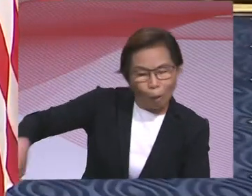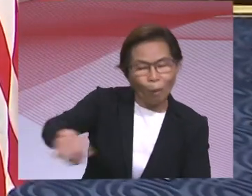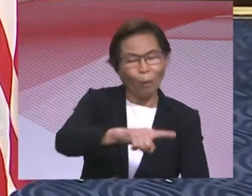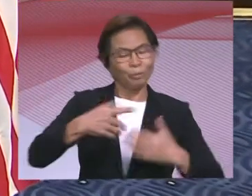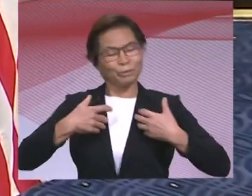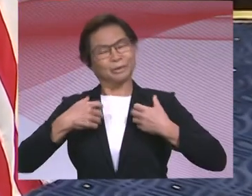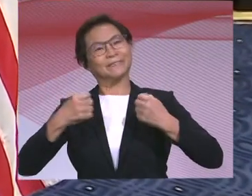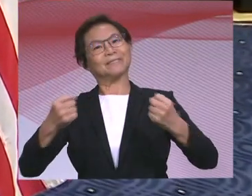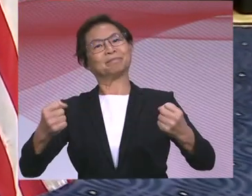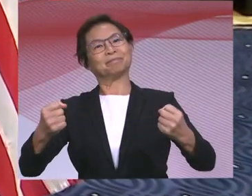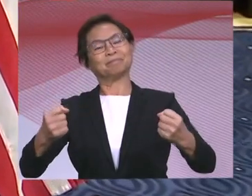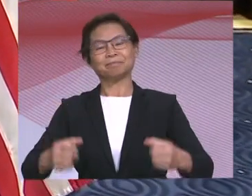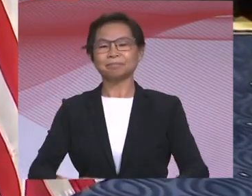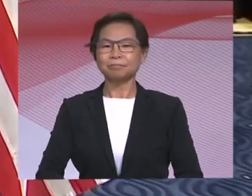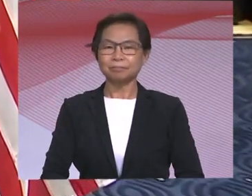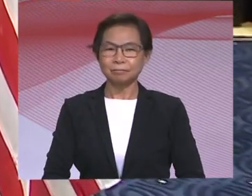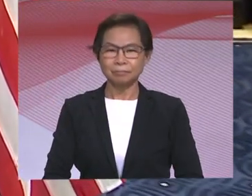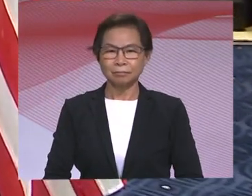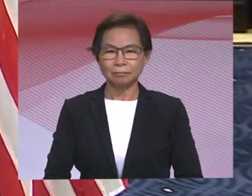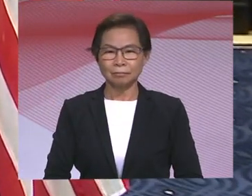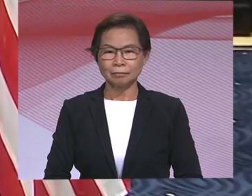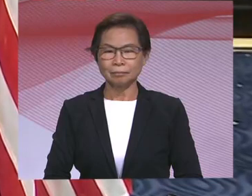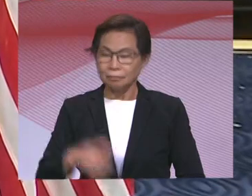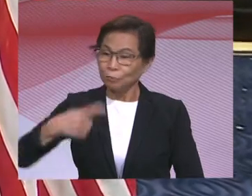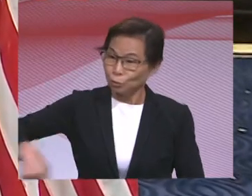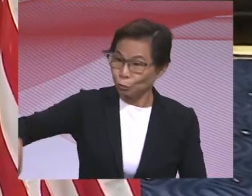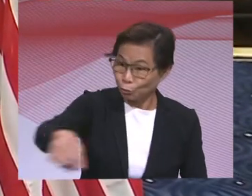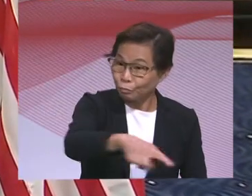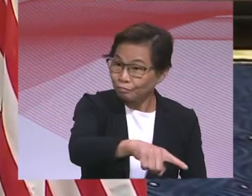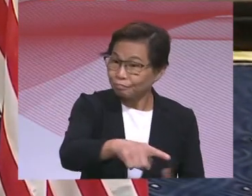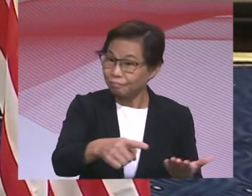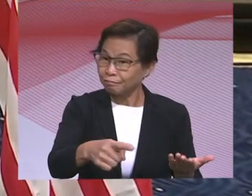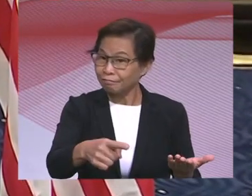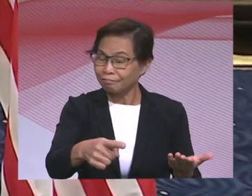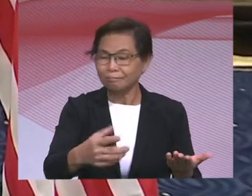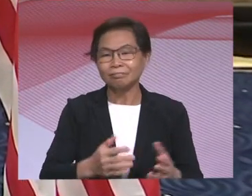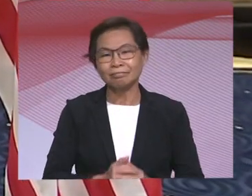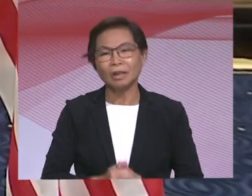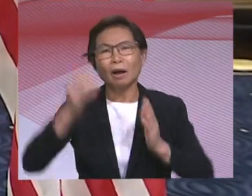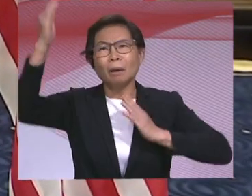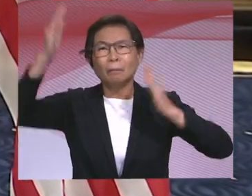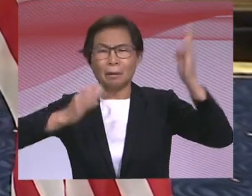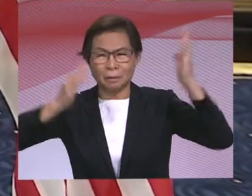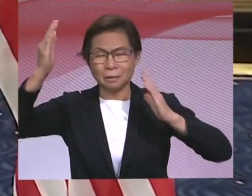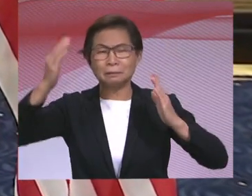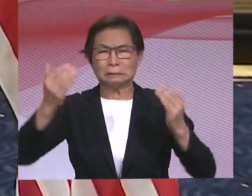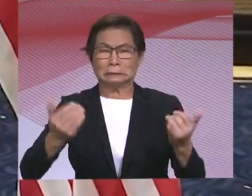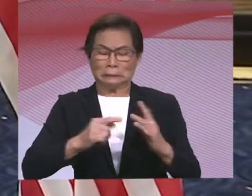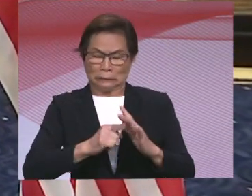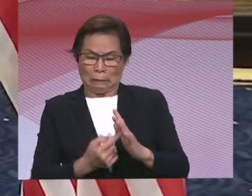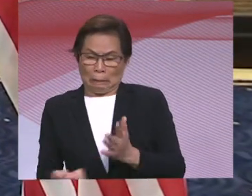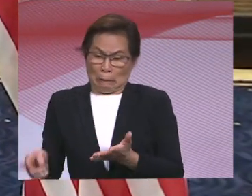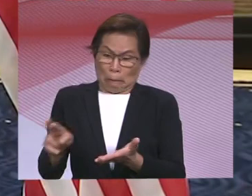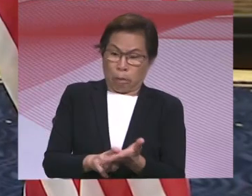sehat walafiat steroid dari sekian di Malaysia mulai merekrut